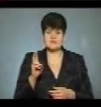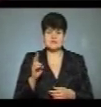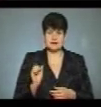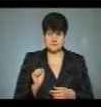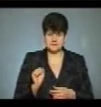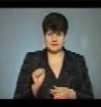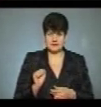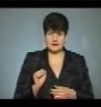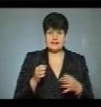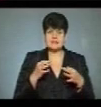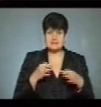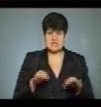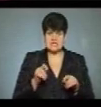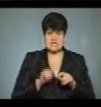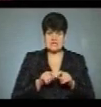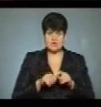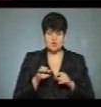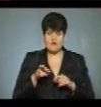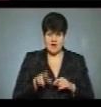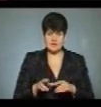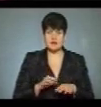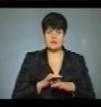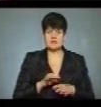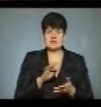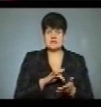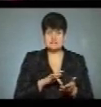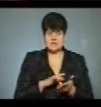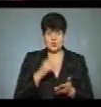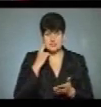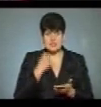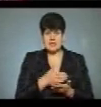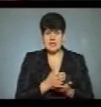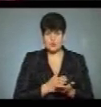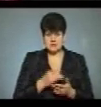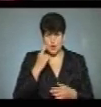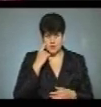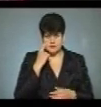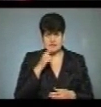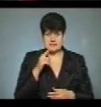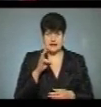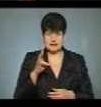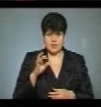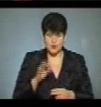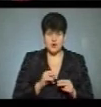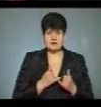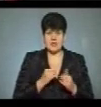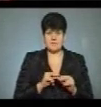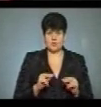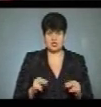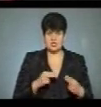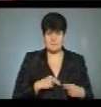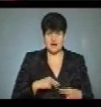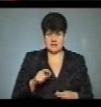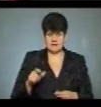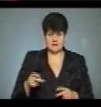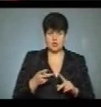Незалежне тестування, яке проводить Центр оцінювання якості освіти, так зване ЗНО для педагогічних працівників.